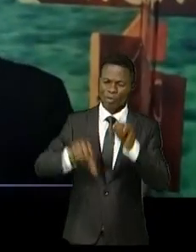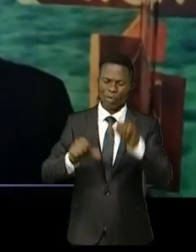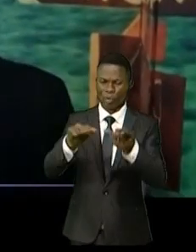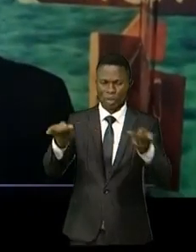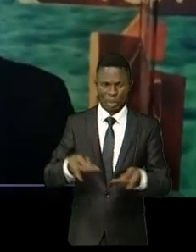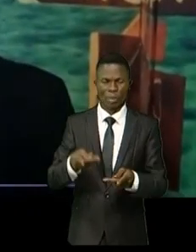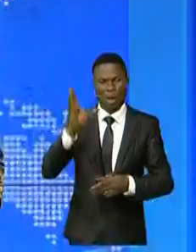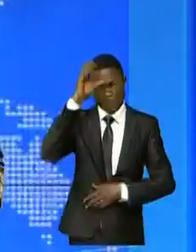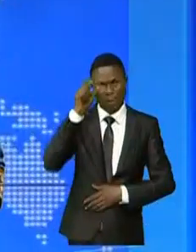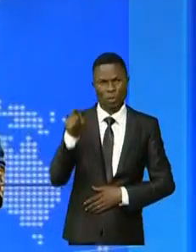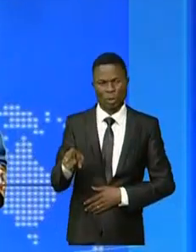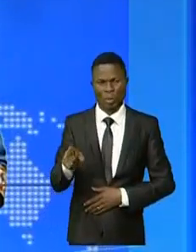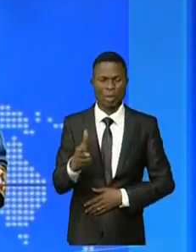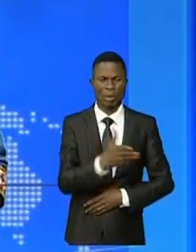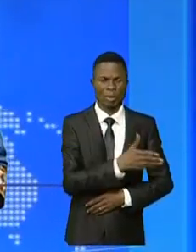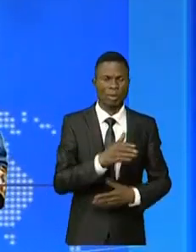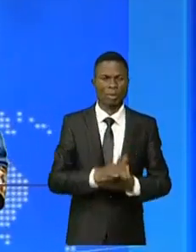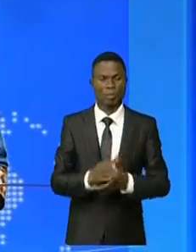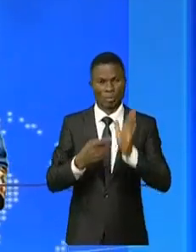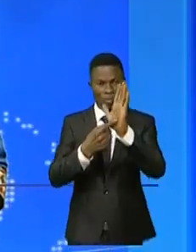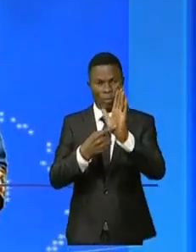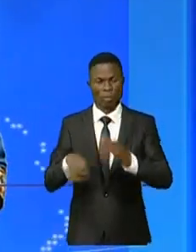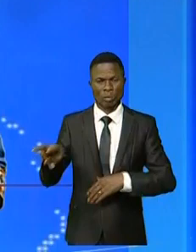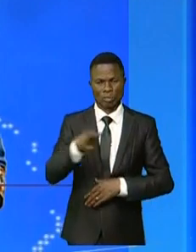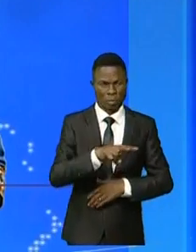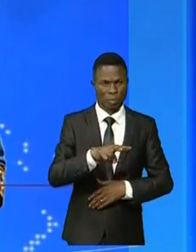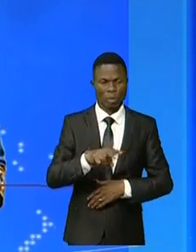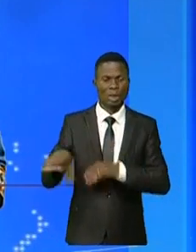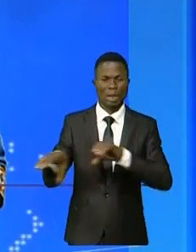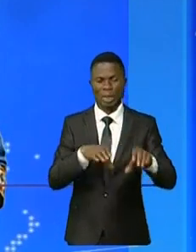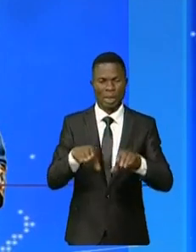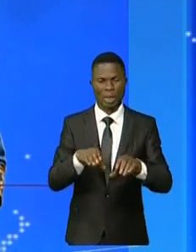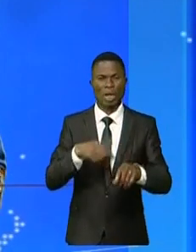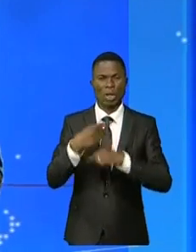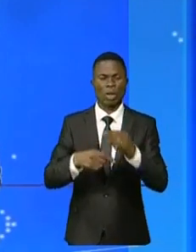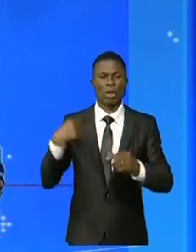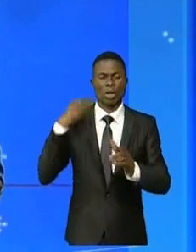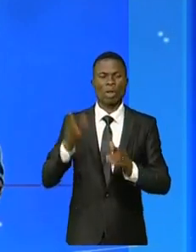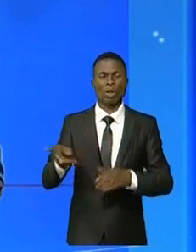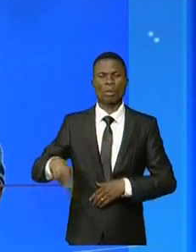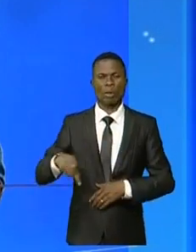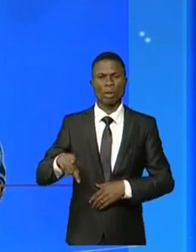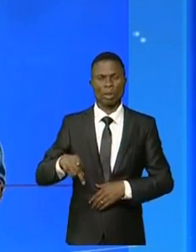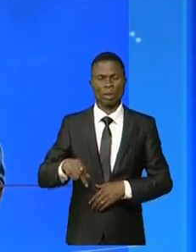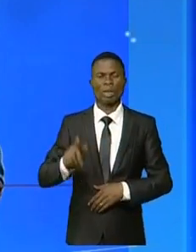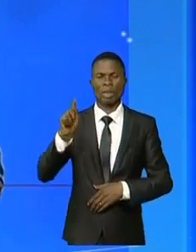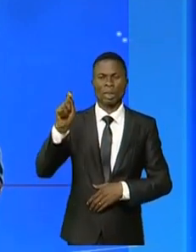cette province. Je vous propose à présent de suivre les activités déployées par le gouvernement de la province de